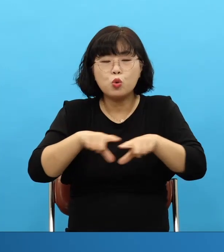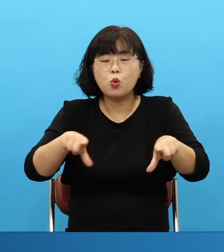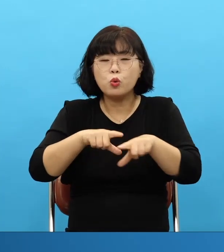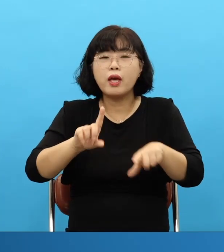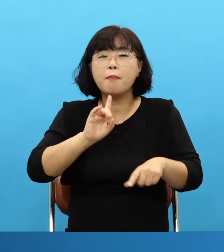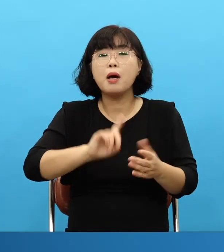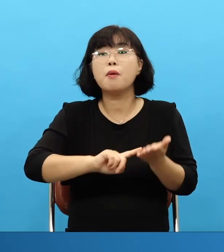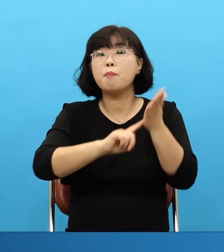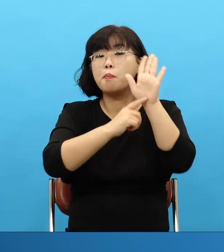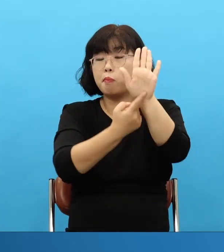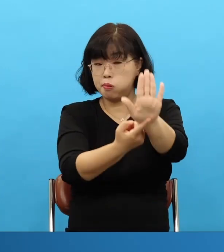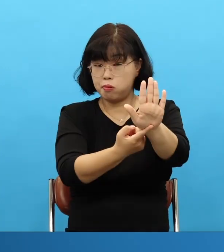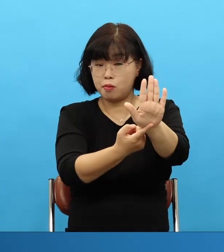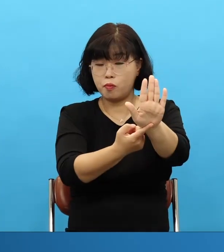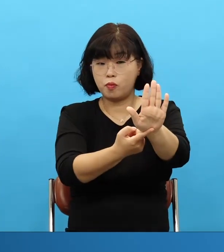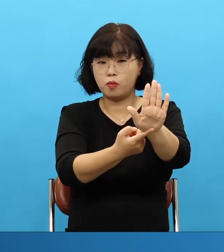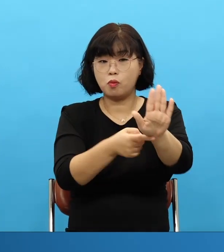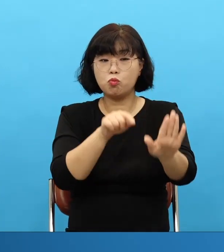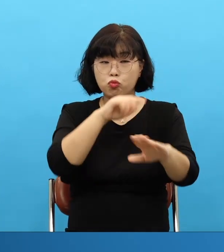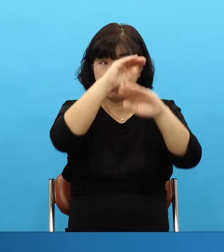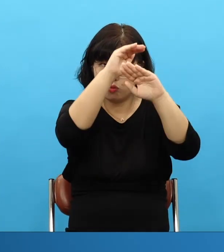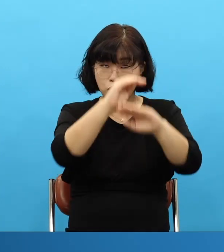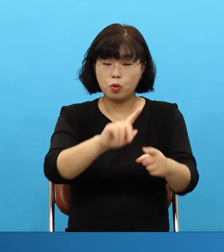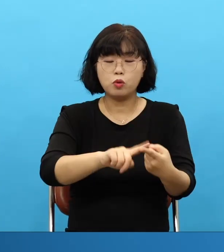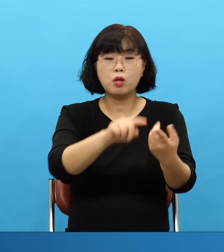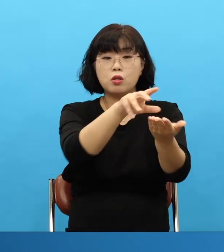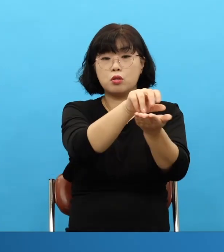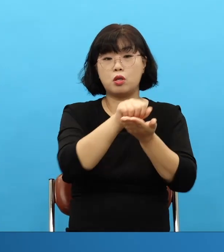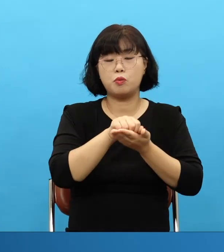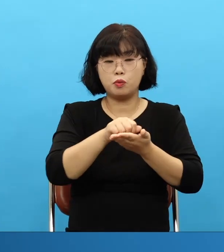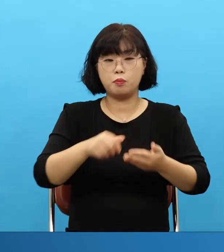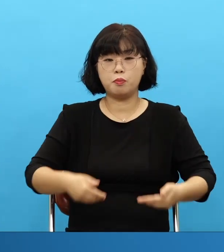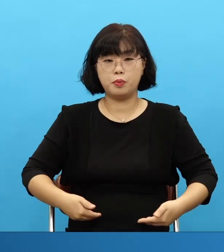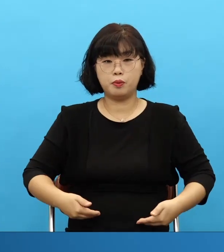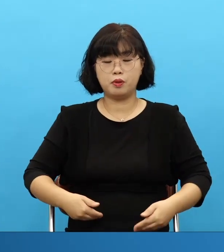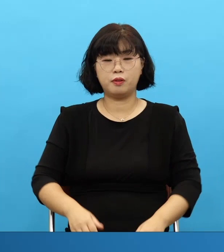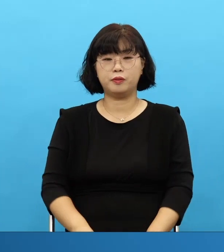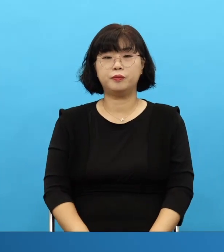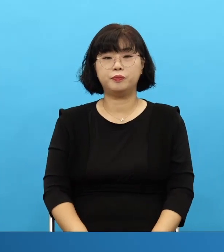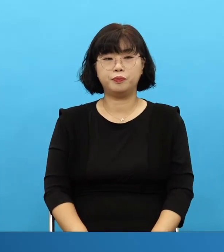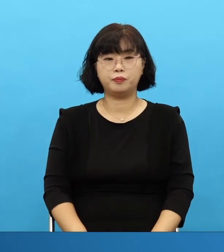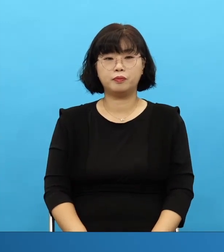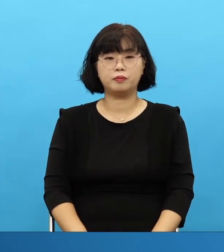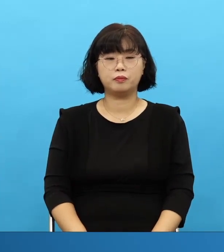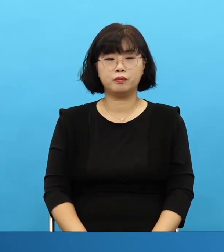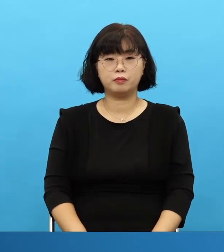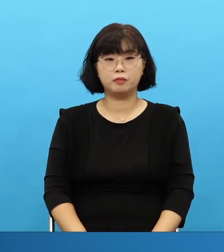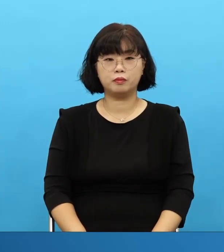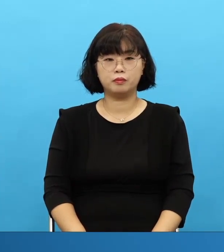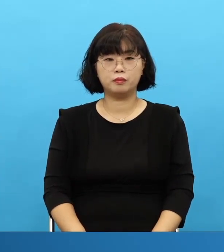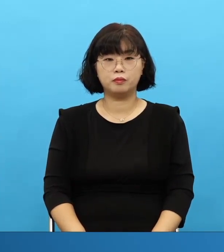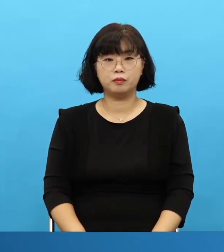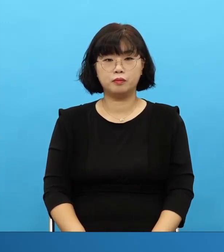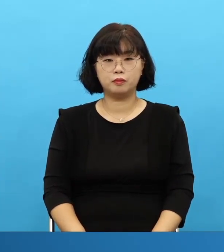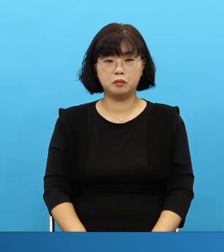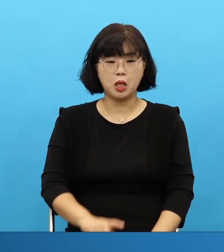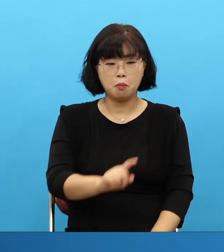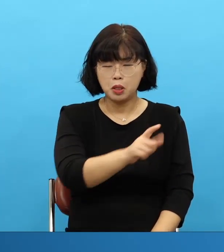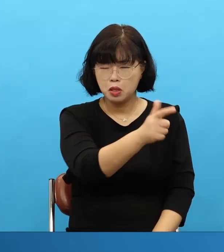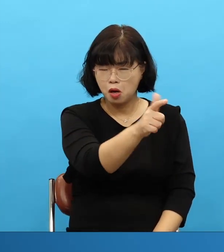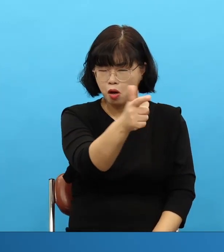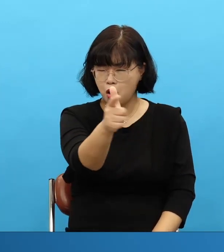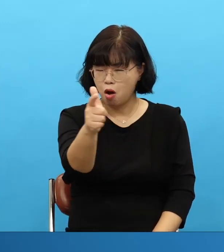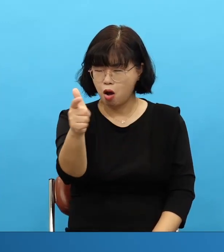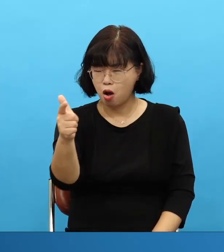statistics. 참고해야 되는 거죠. Of course, we need to refer to that. 그분들은 딱 데이터 나온 거 정확한 거를 공부해 가지고 말한단 말이에요. Because they